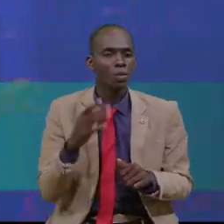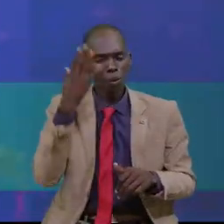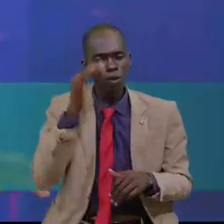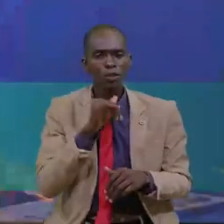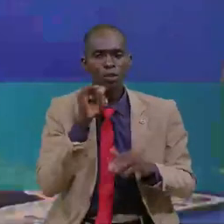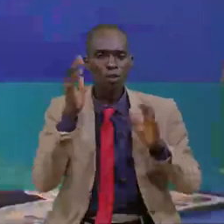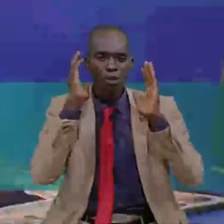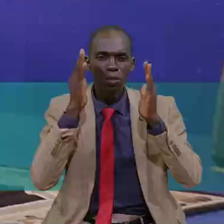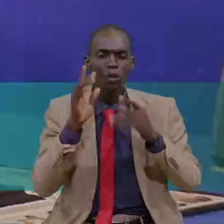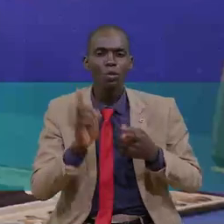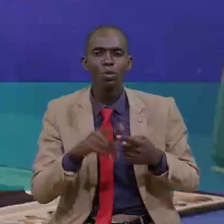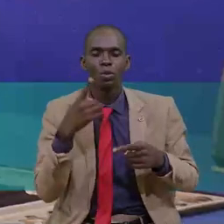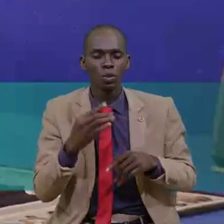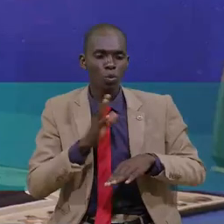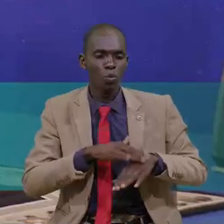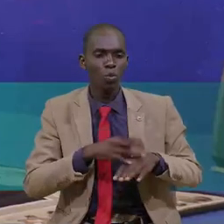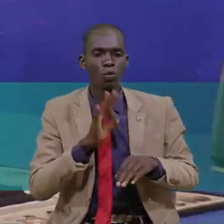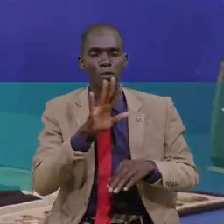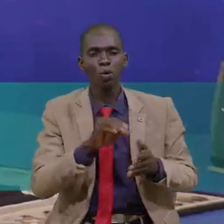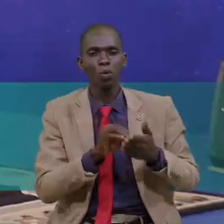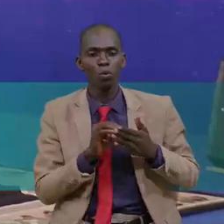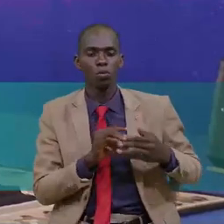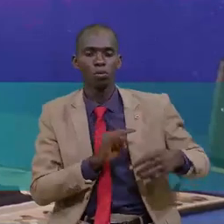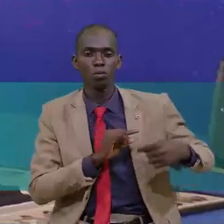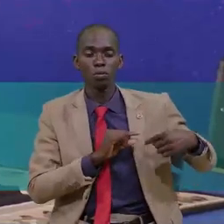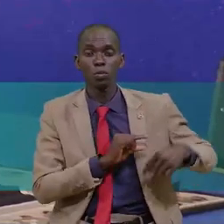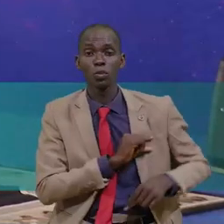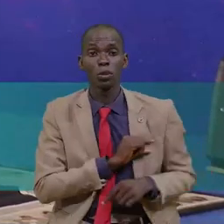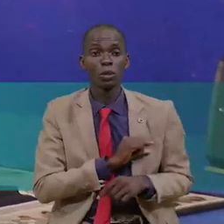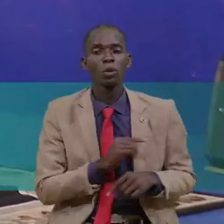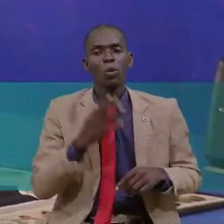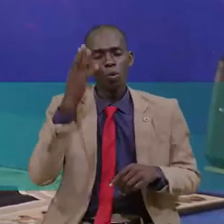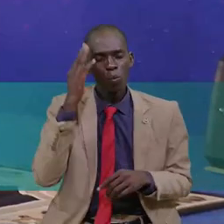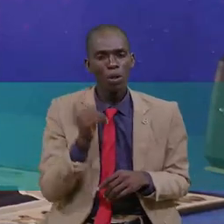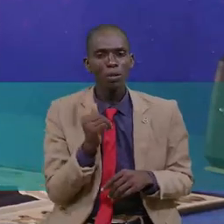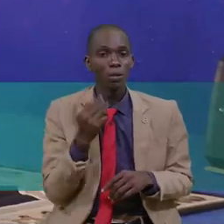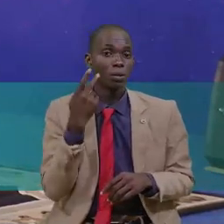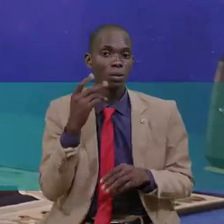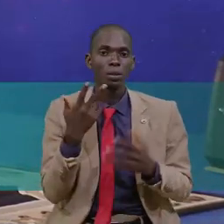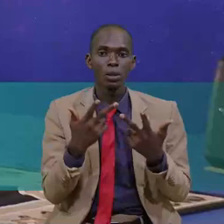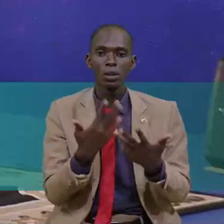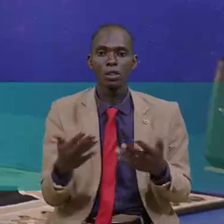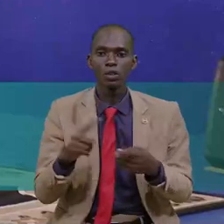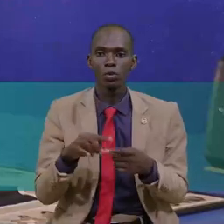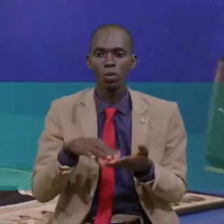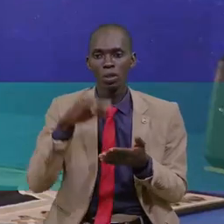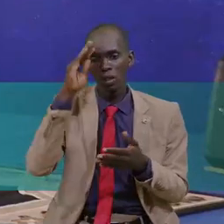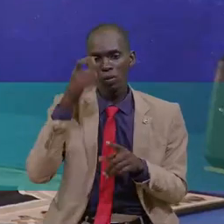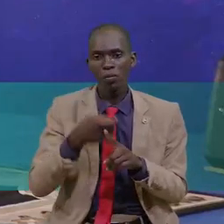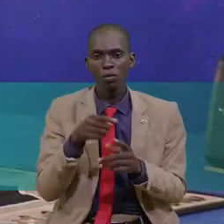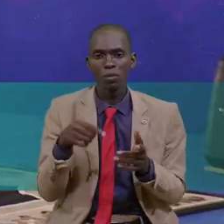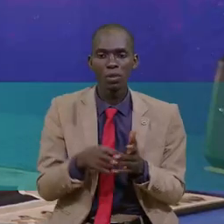pas écouter le son de sirène de ta conscience? Il y a trois éléments à voir.